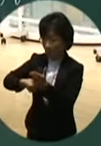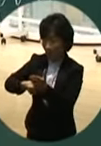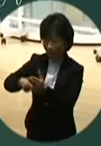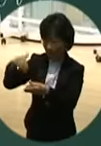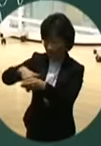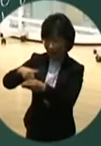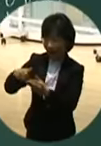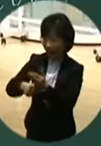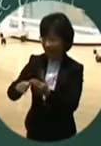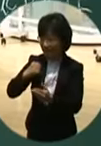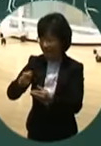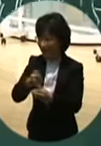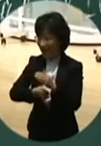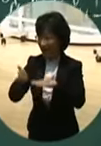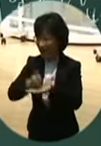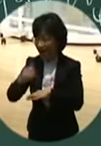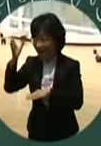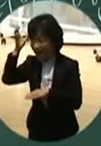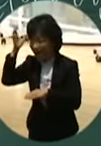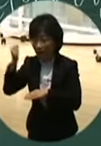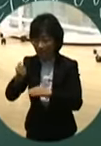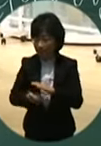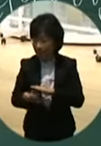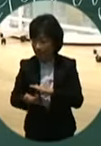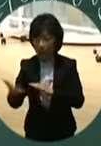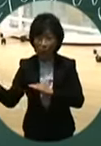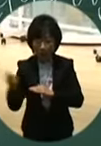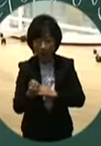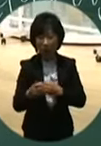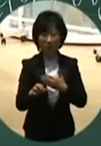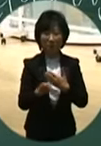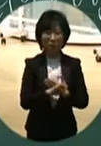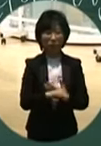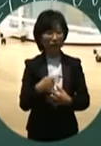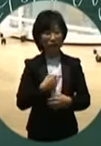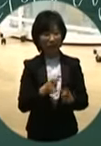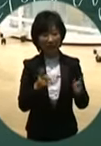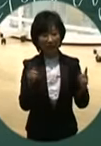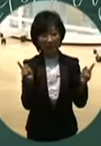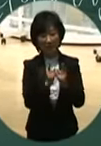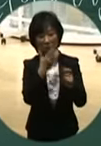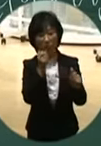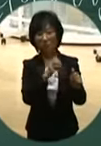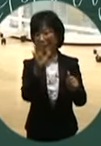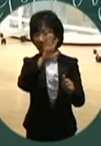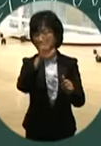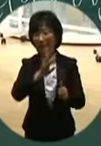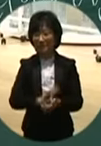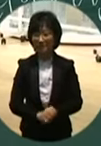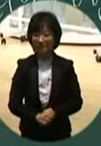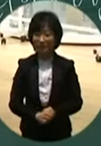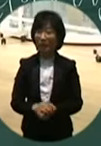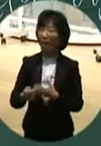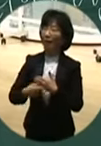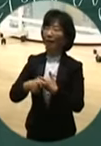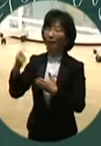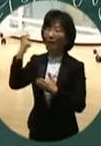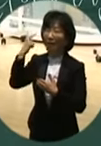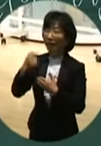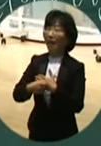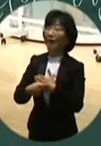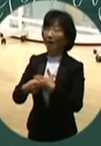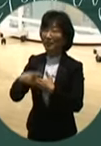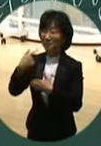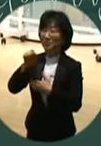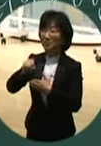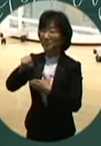votes from this church, they won't be able to see anything. 보이는 척하지만 안 보입니다. They'll pretend that they see it, but they 네, won't. 듣는 척하지만 못 듣습니다. They'll pretend